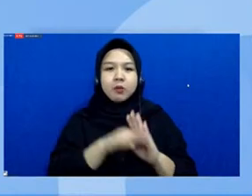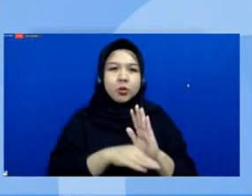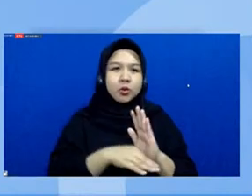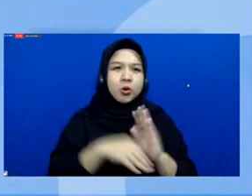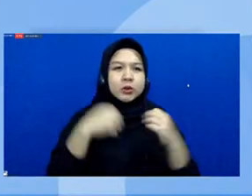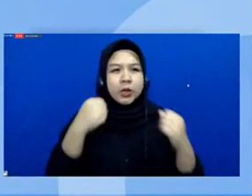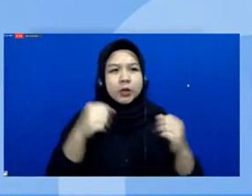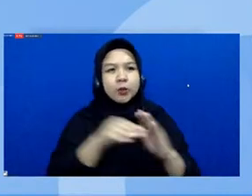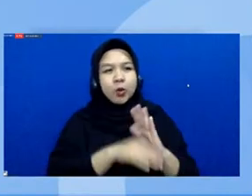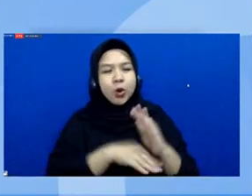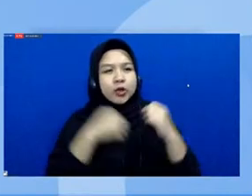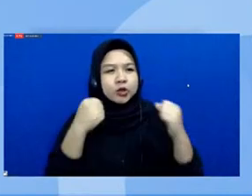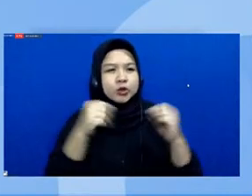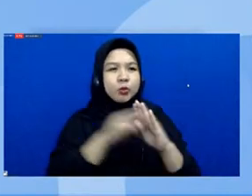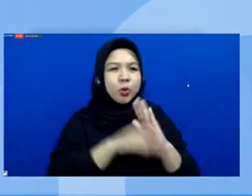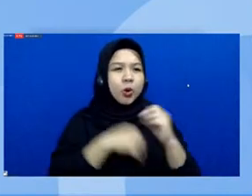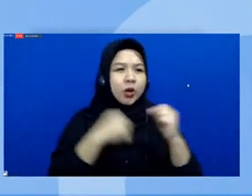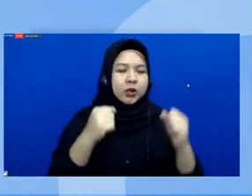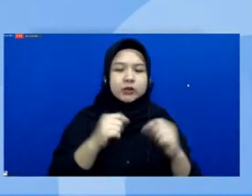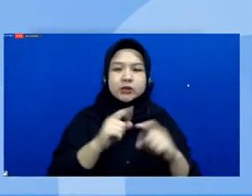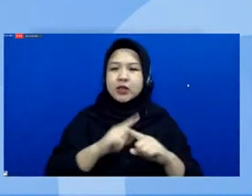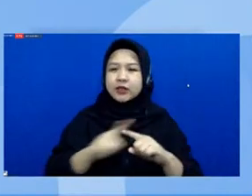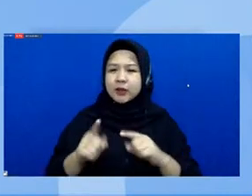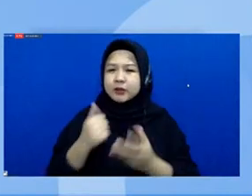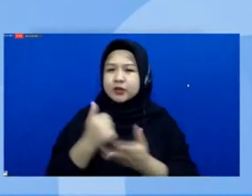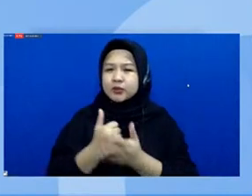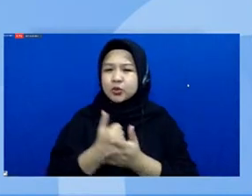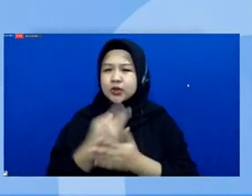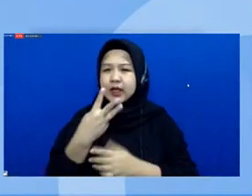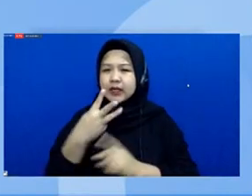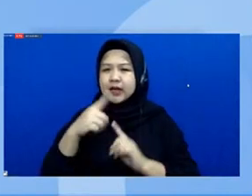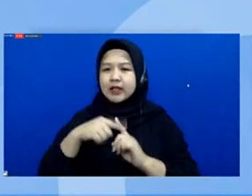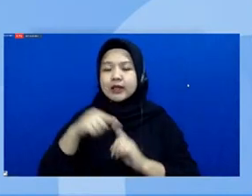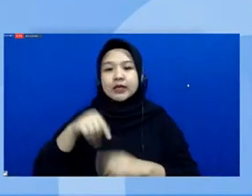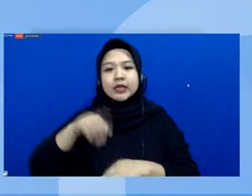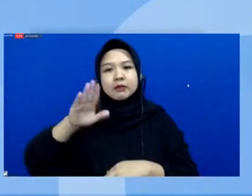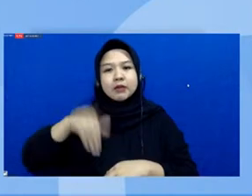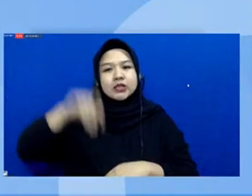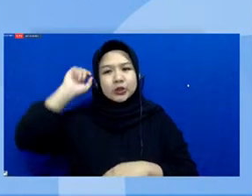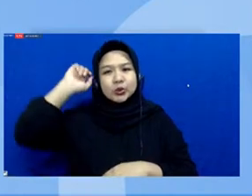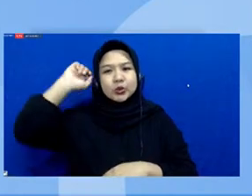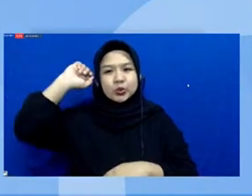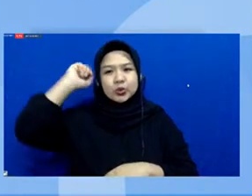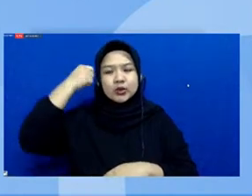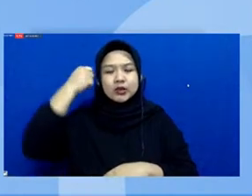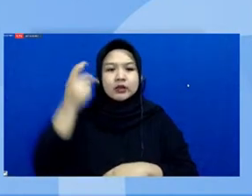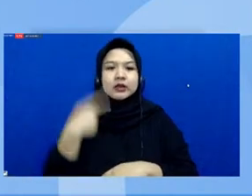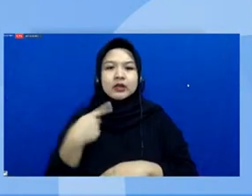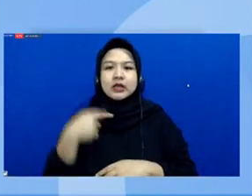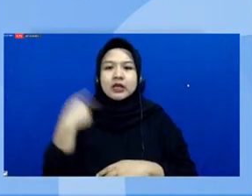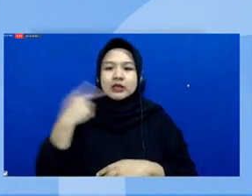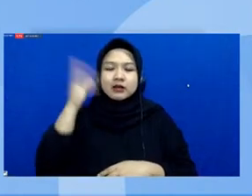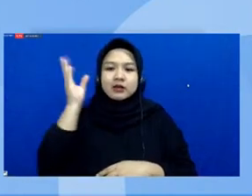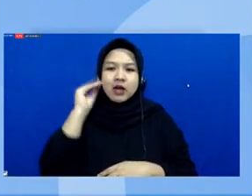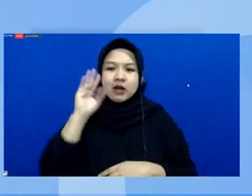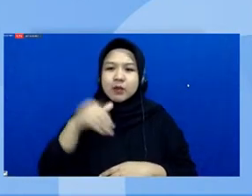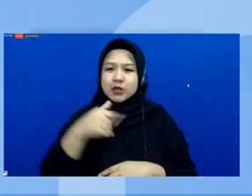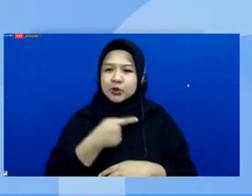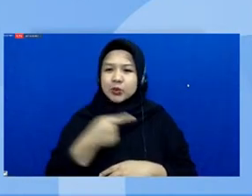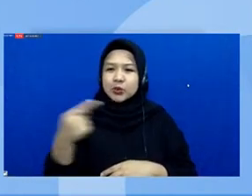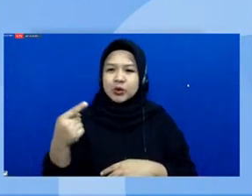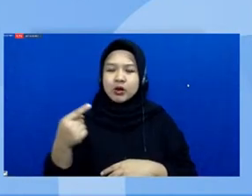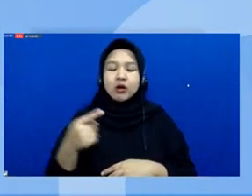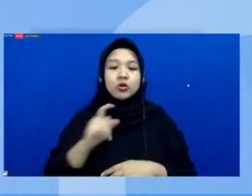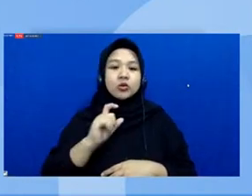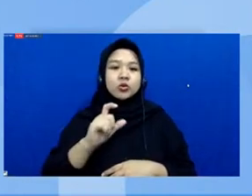gitu. Tetapi bila dipahami bahwa yang 3T ini masih agak sulit untuk kita sering dengar, masih kurang kita dengar